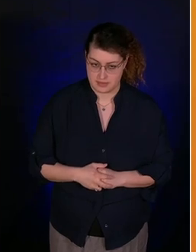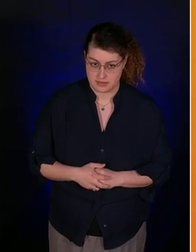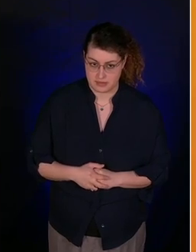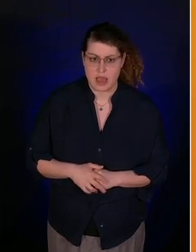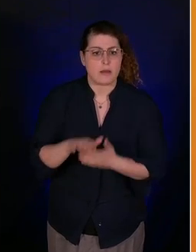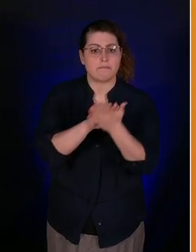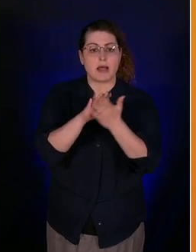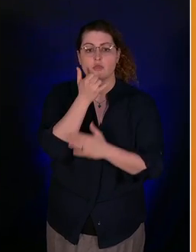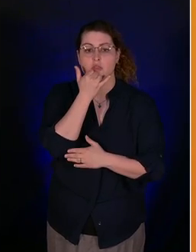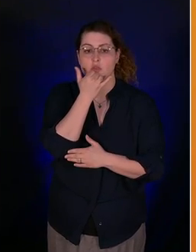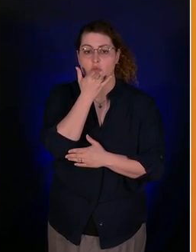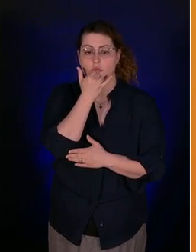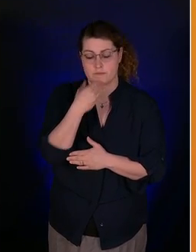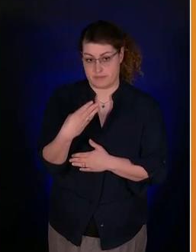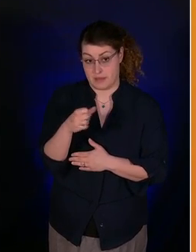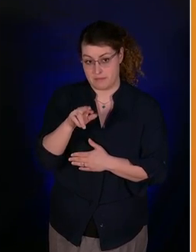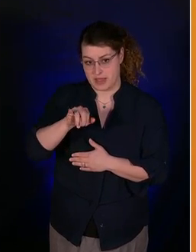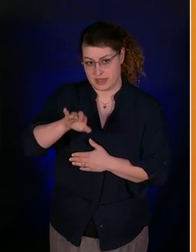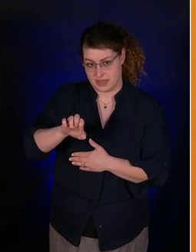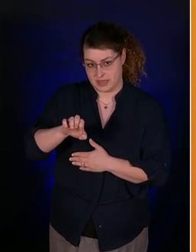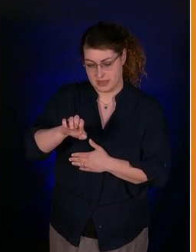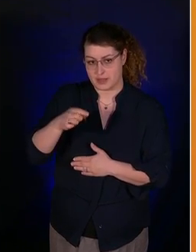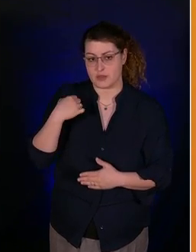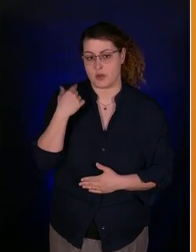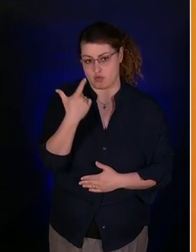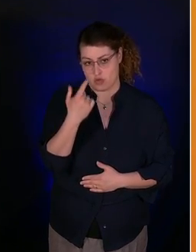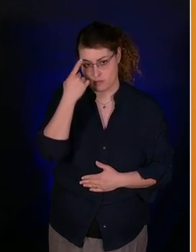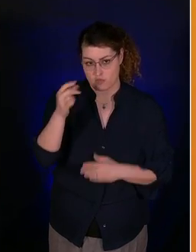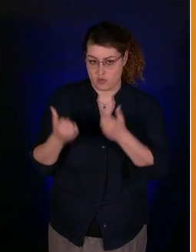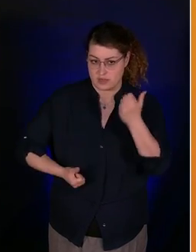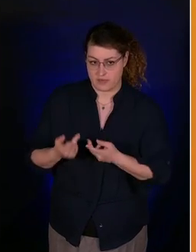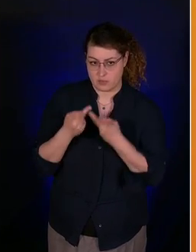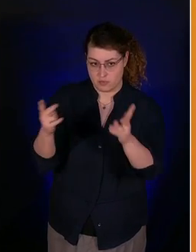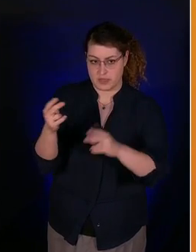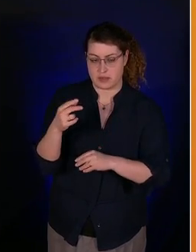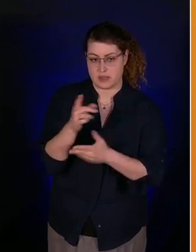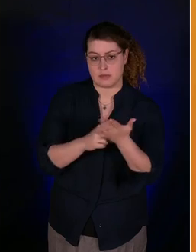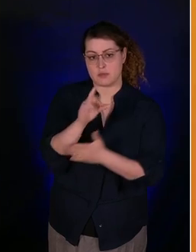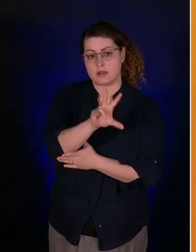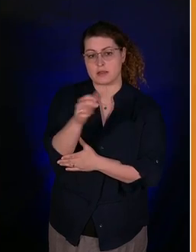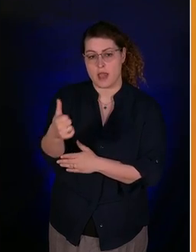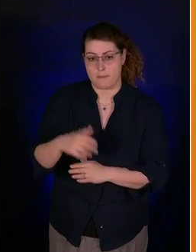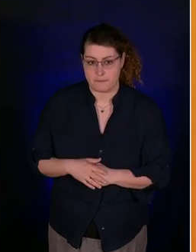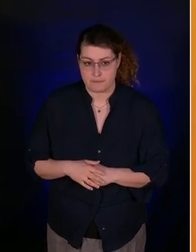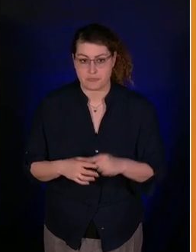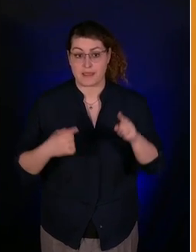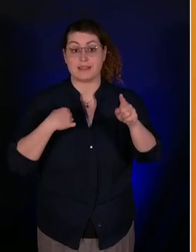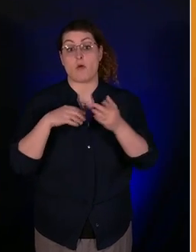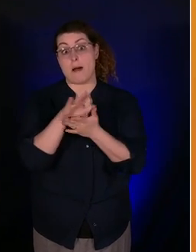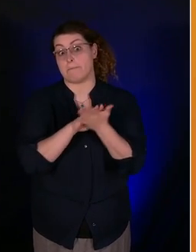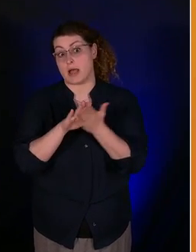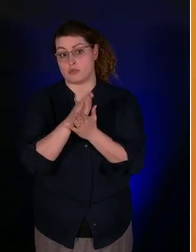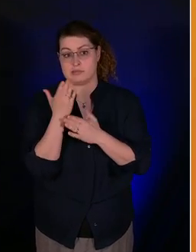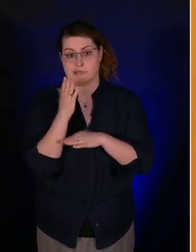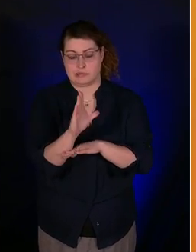Ah pardon, Marie Gaza, excuse-moi Marie. Donc micro 2 pour les services publics du 31. Vas-y Marie. Pas de problème, c'est moi qui ne m'étais pas...